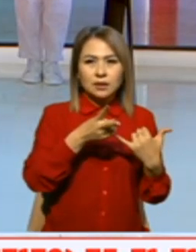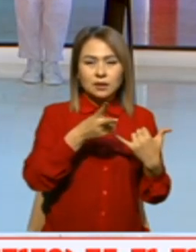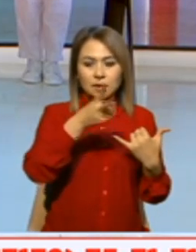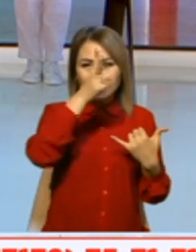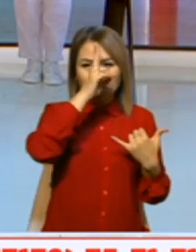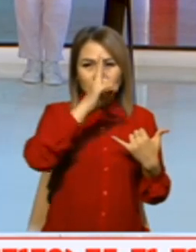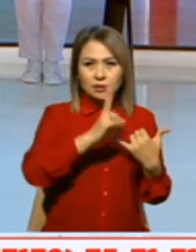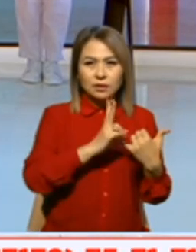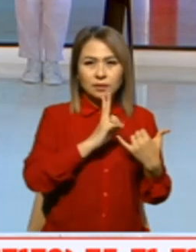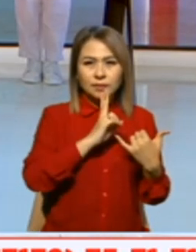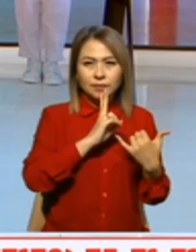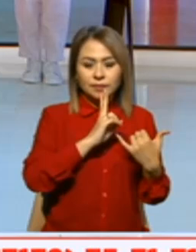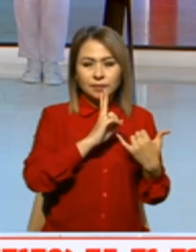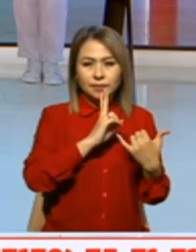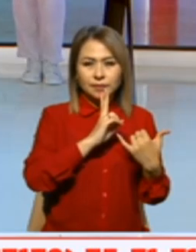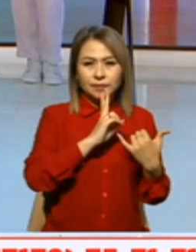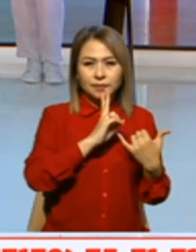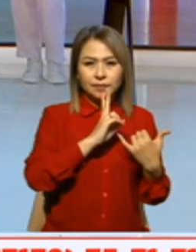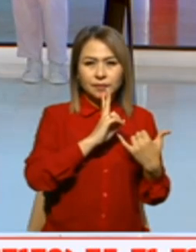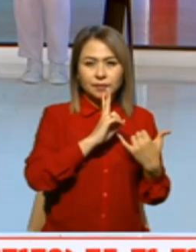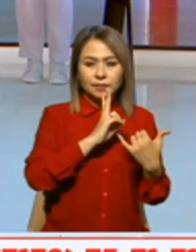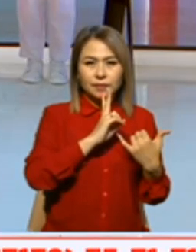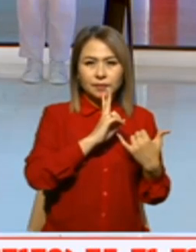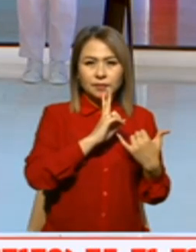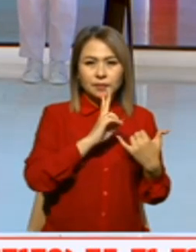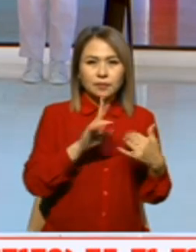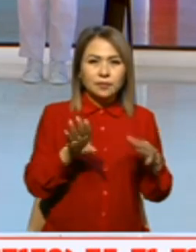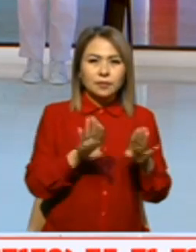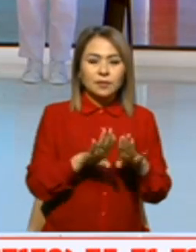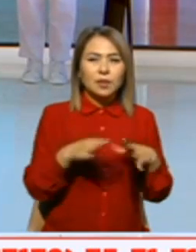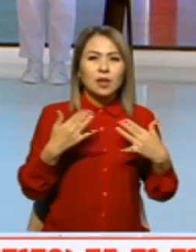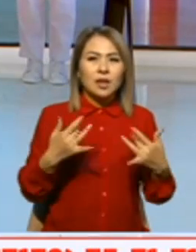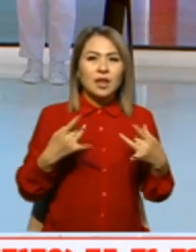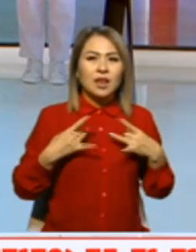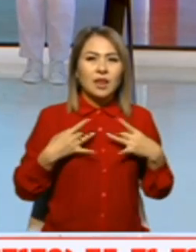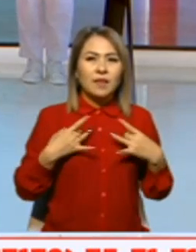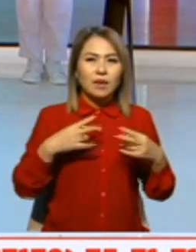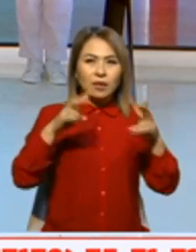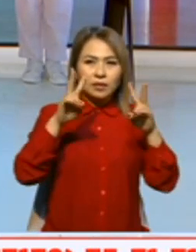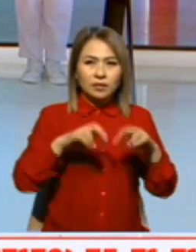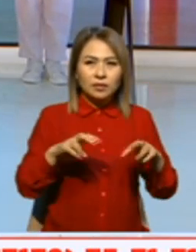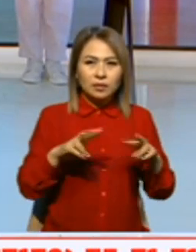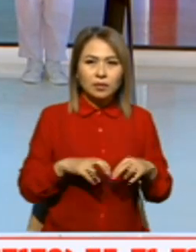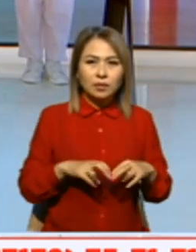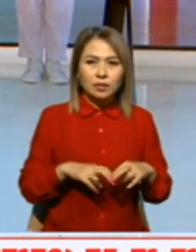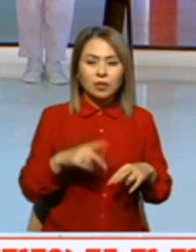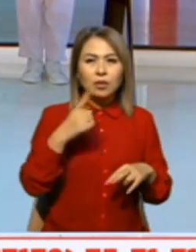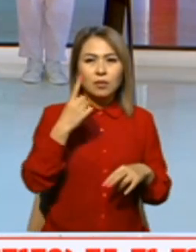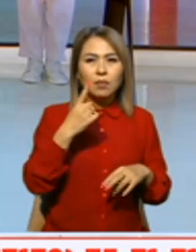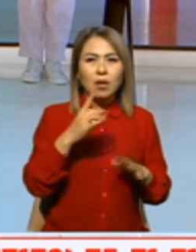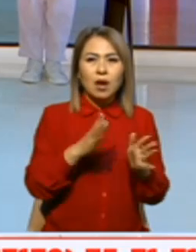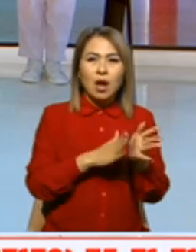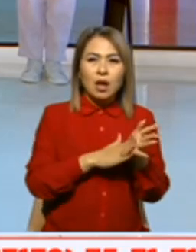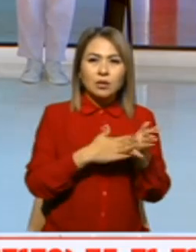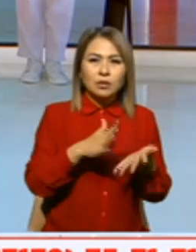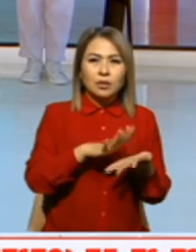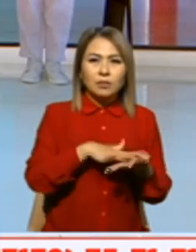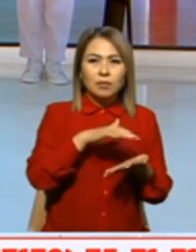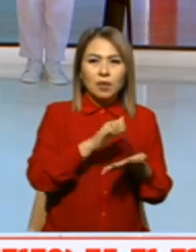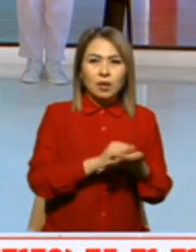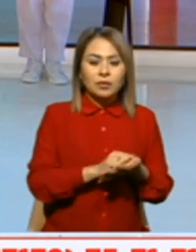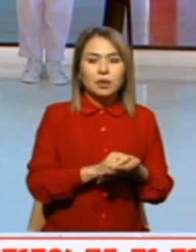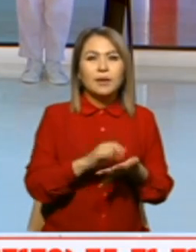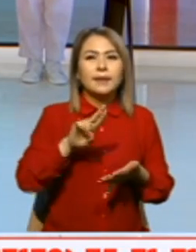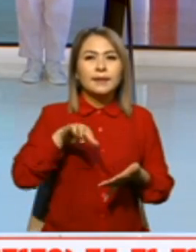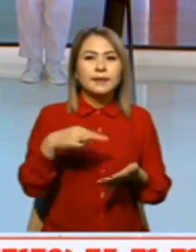екі жас екі ай балама. Енді соны қазір невропатологтарға тексерсек, айтады, біреуі отслойканың кесірінен дейді дцп